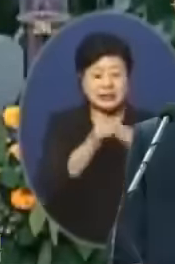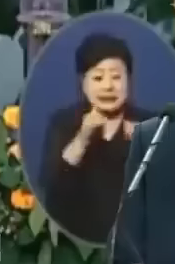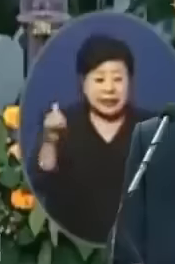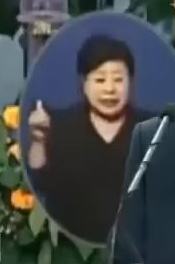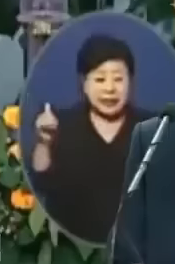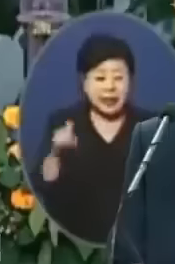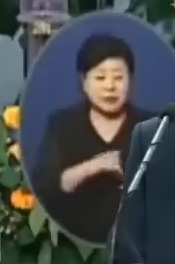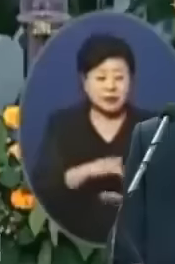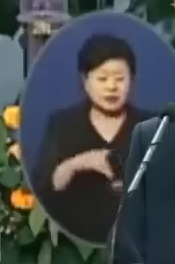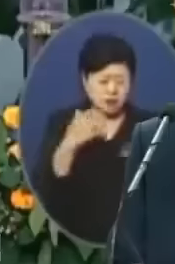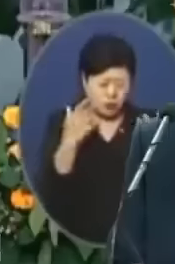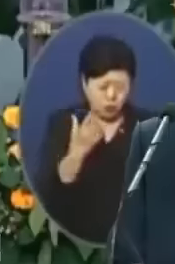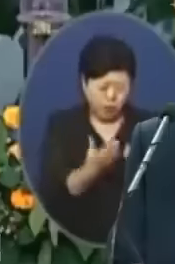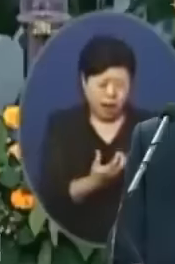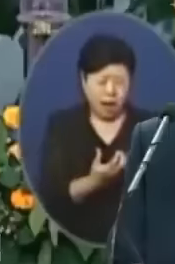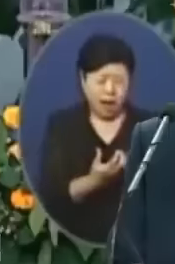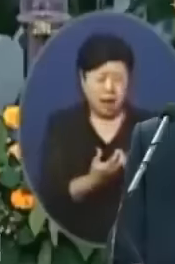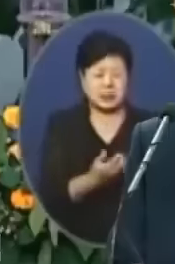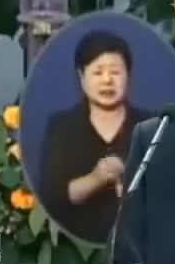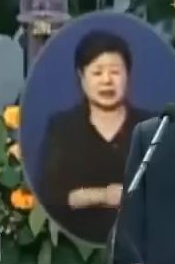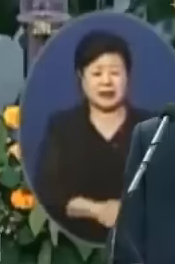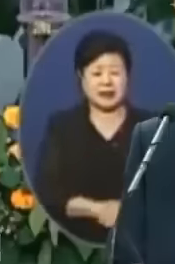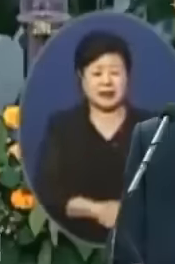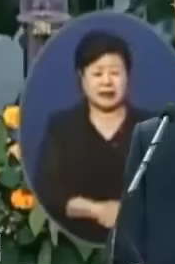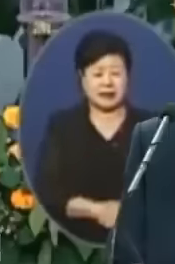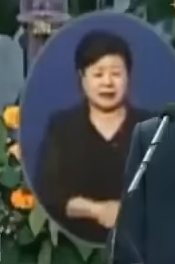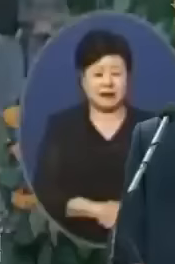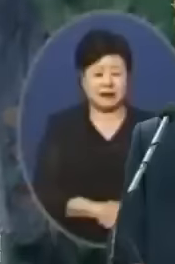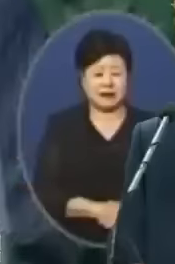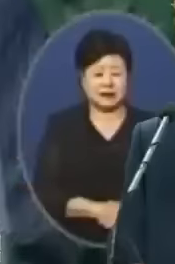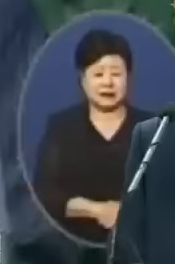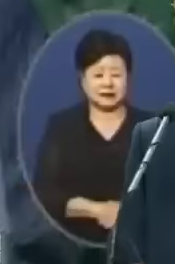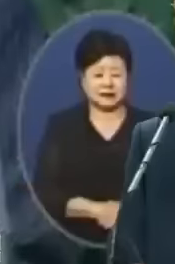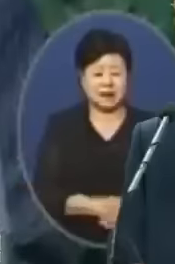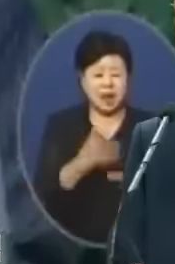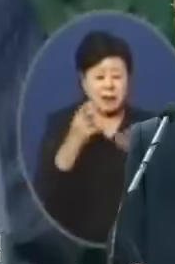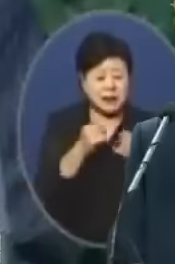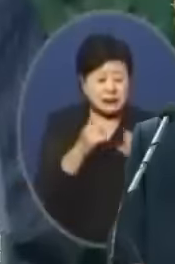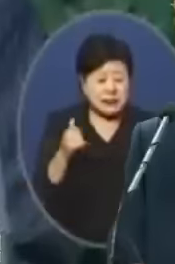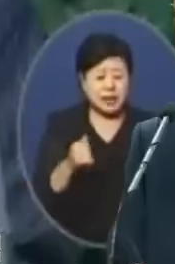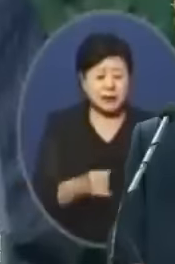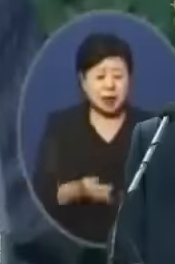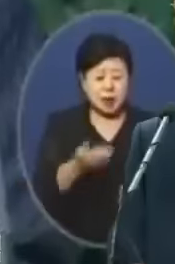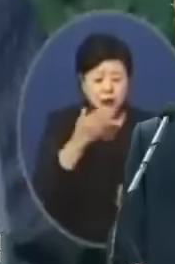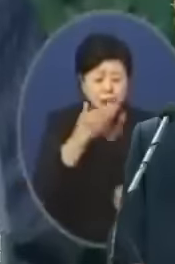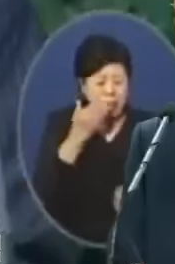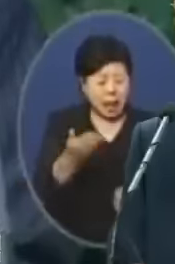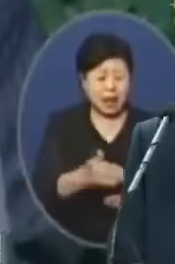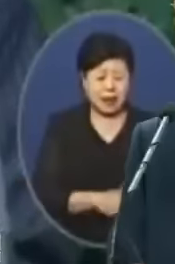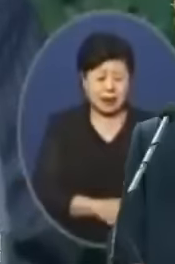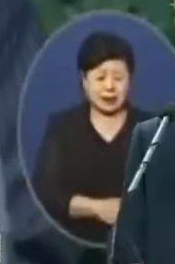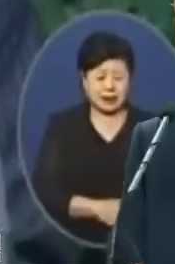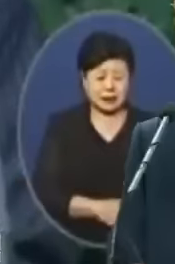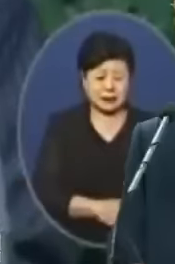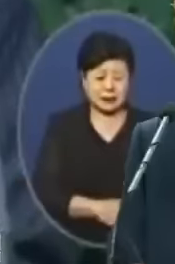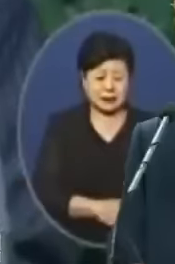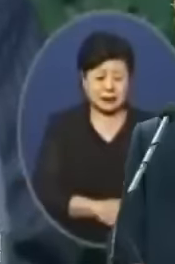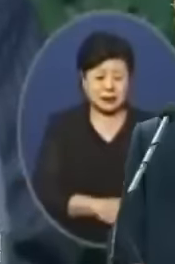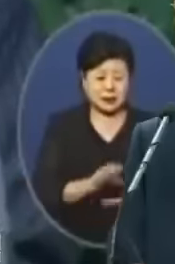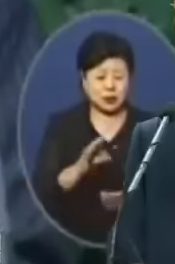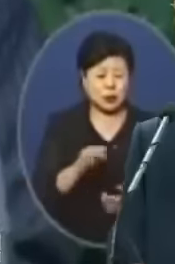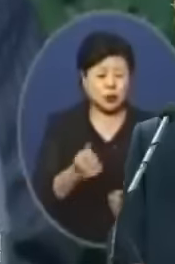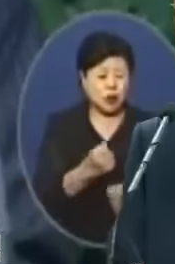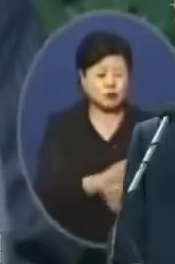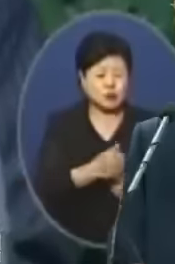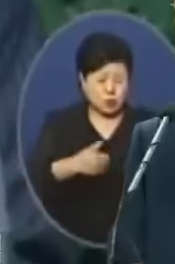사람의 수는 인산인해인데 어떻게 이 많은 군중을 먹일 수가 있겠는가. 돈이